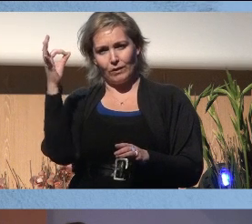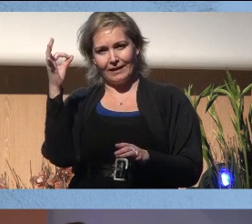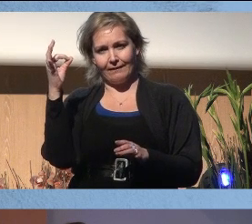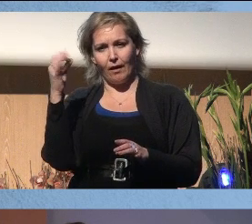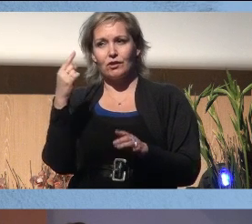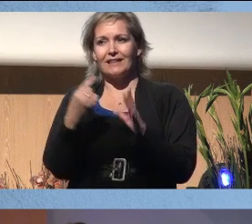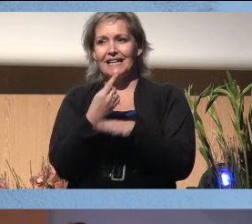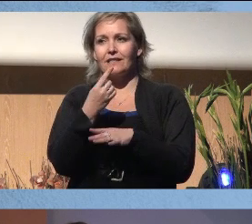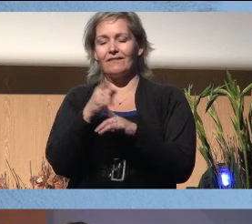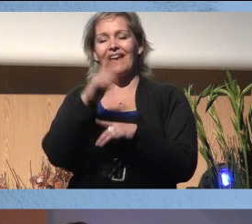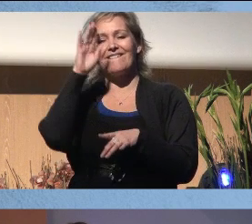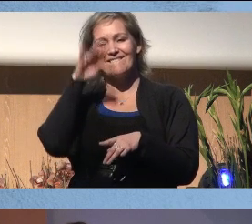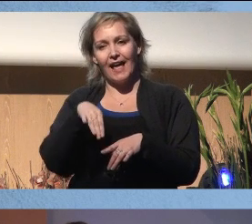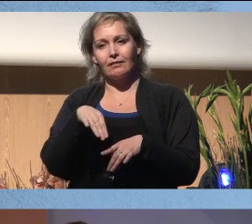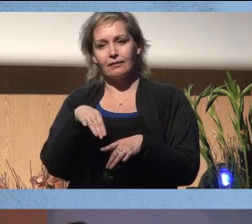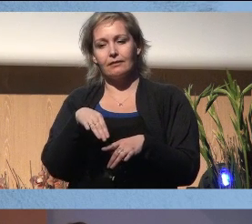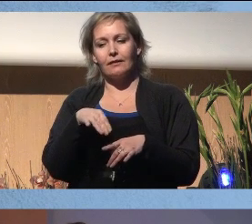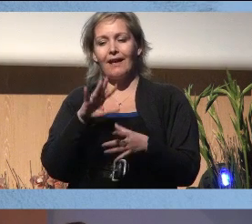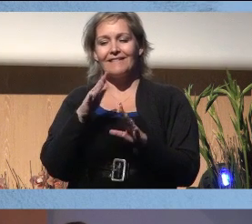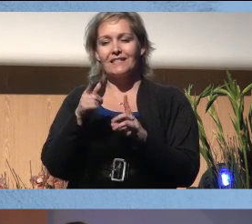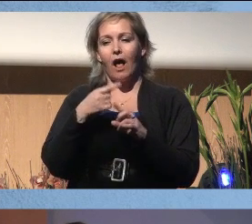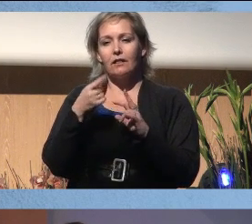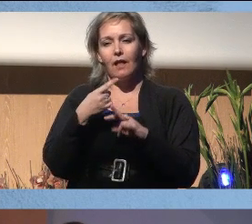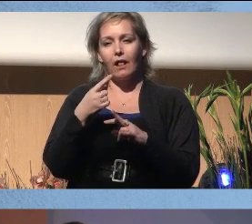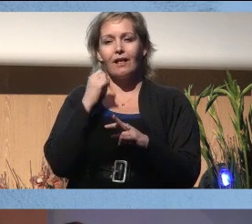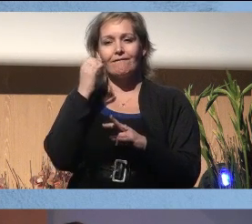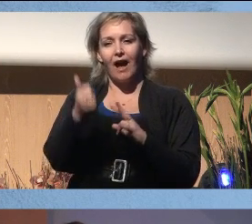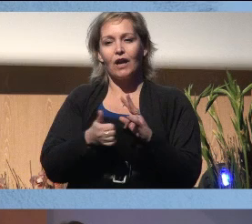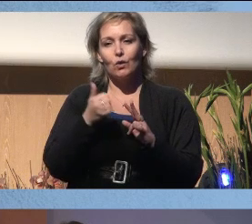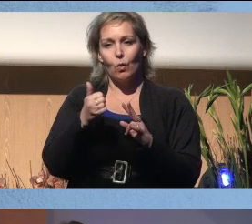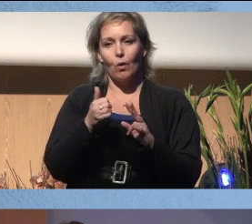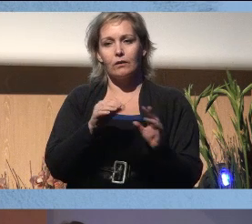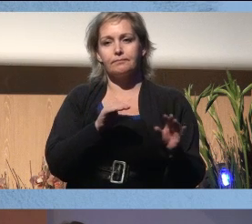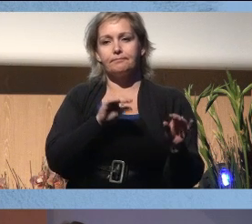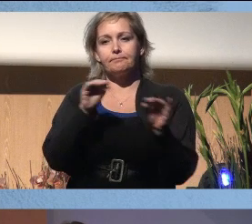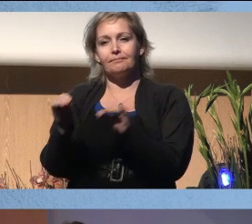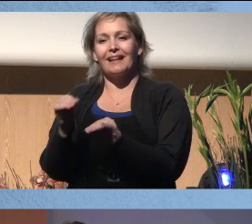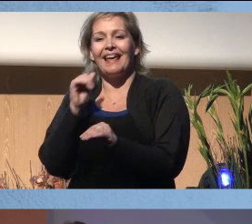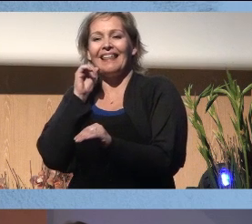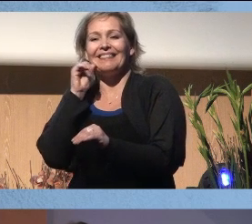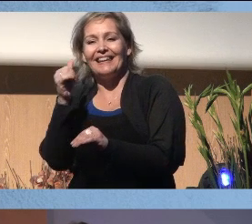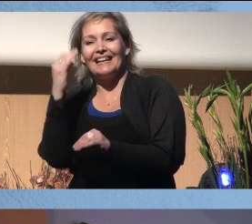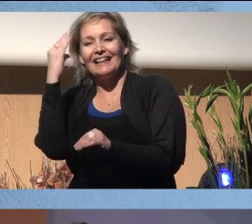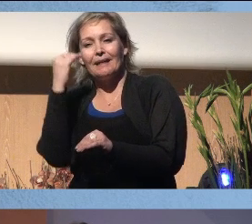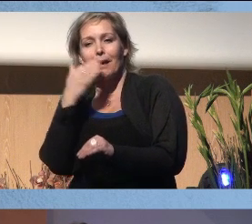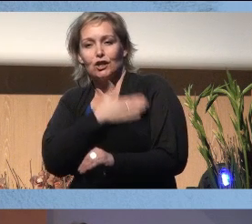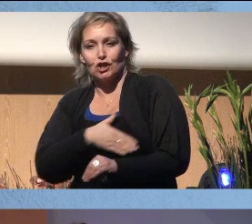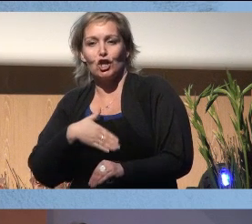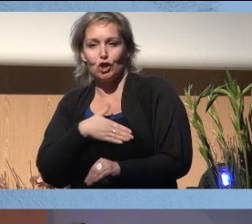en tilstand der vi vet at et visst antall hvert år går over i tidlig demenssykdom.